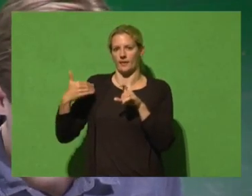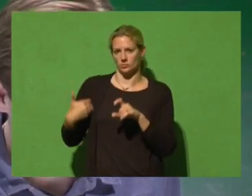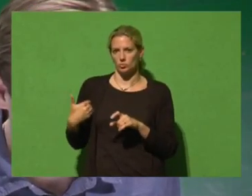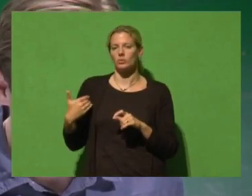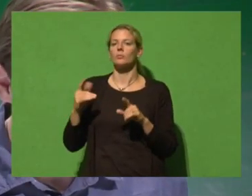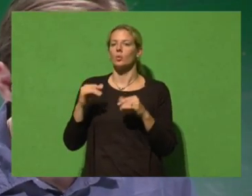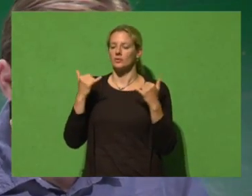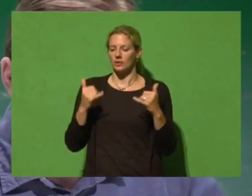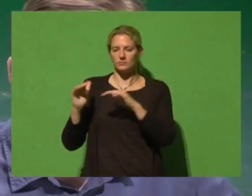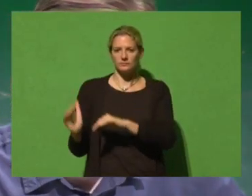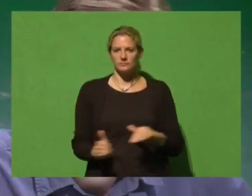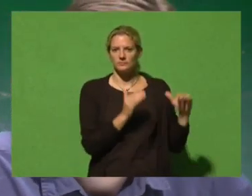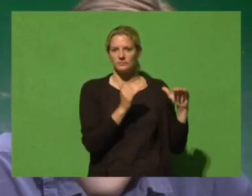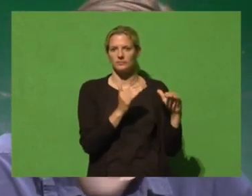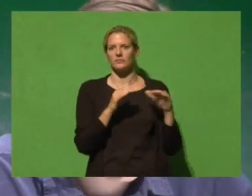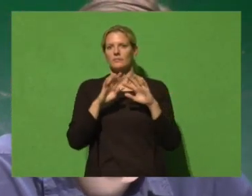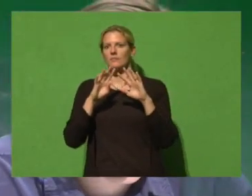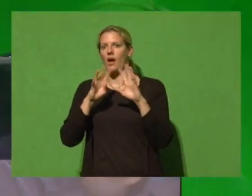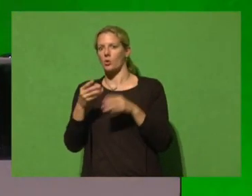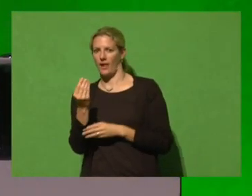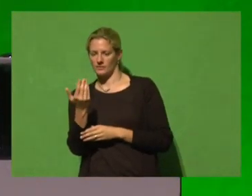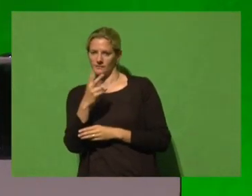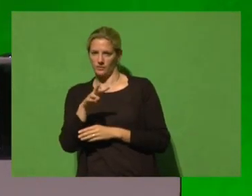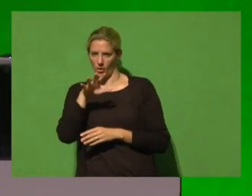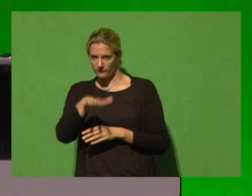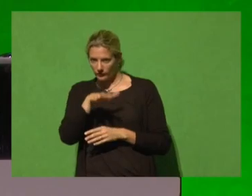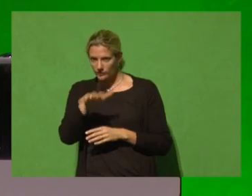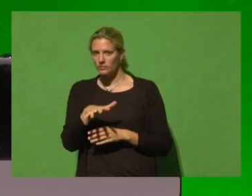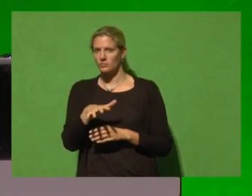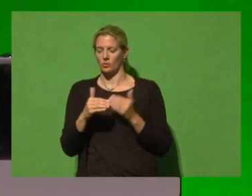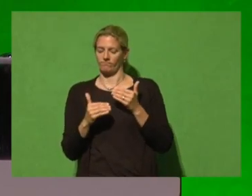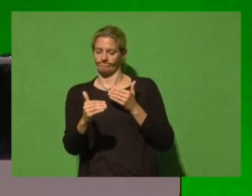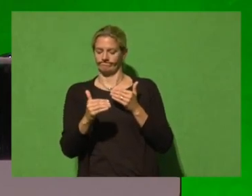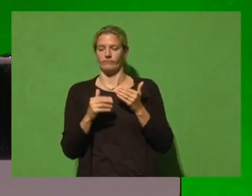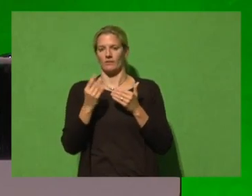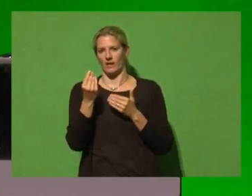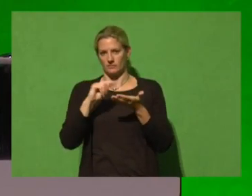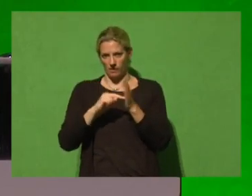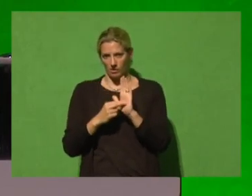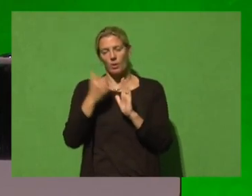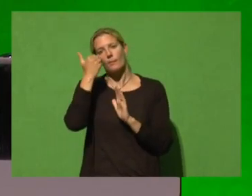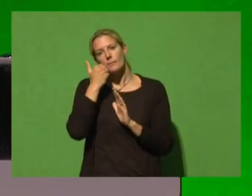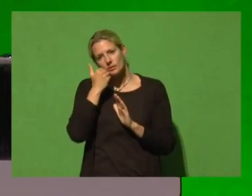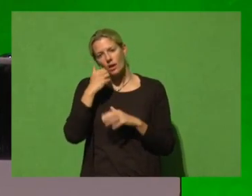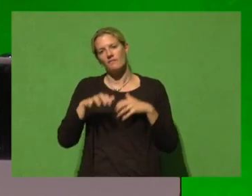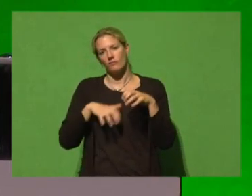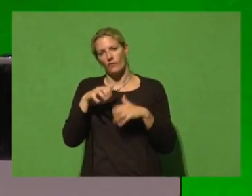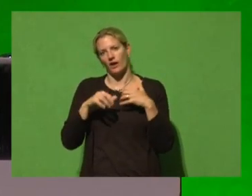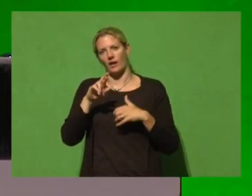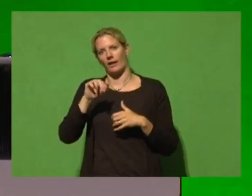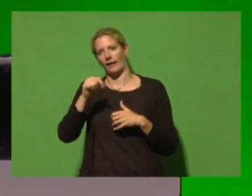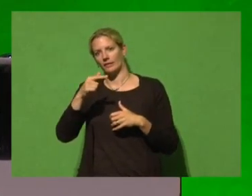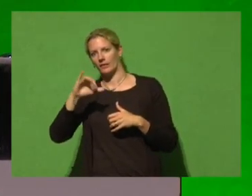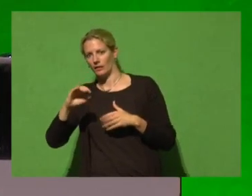wir können direkt zum Haushalt 2015 übergehen und der mittelfristigen Finanzplanung. Und auch hier bitte ich dann wieder Wolfgang Rettig, unseren